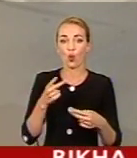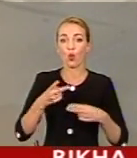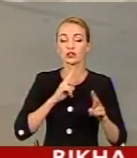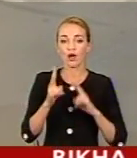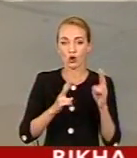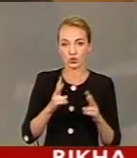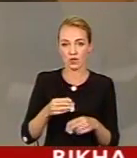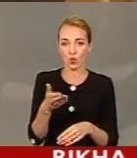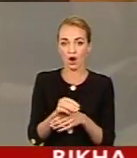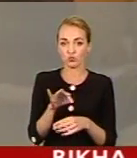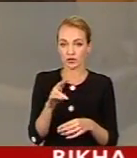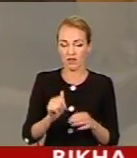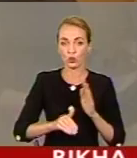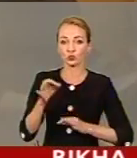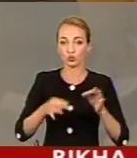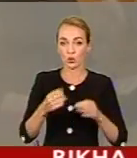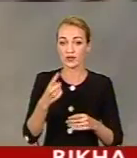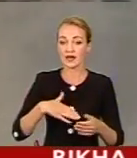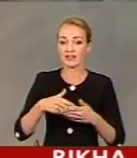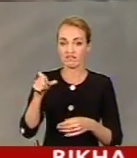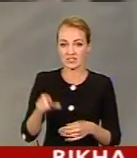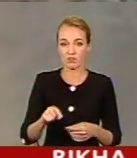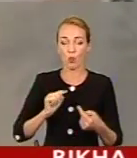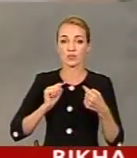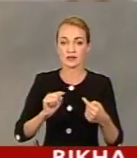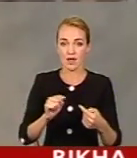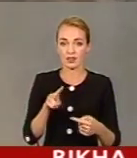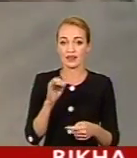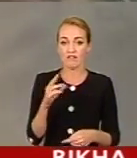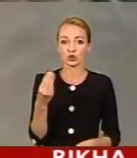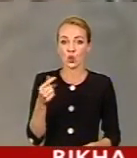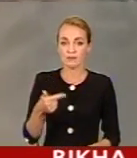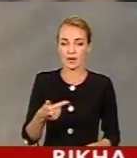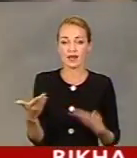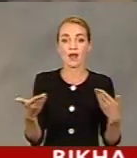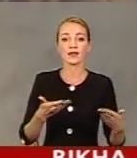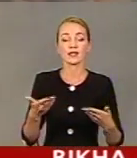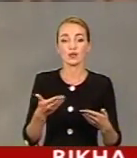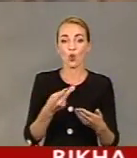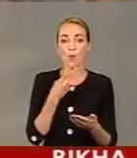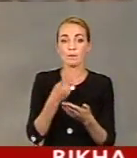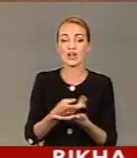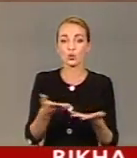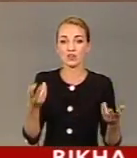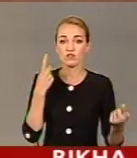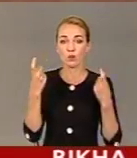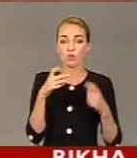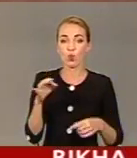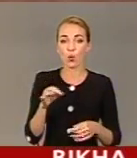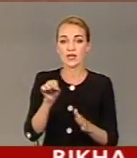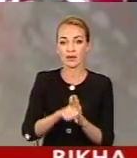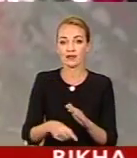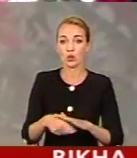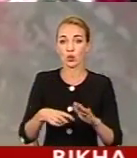у Верховному суді. Один із активістів – опозиціант Лев Шлосберг, який оприлюднив інформацію про загибель